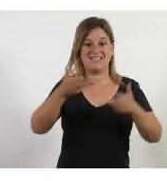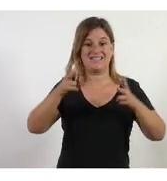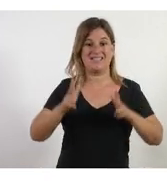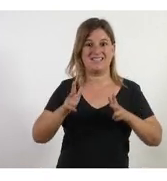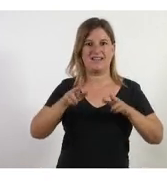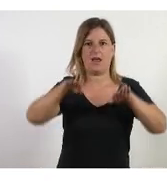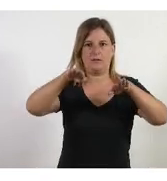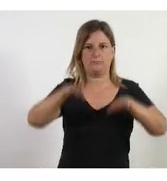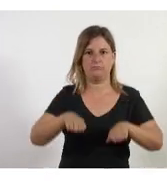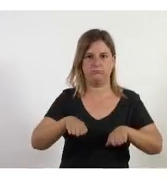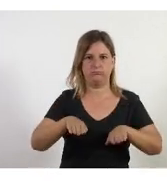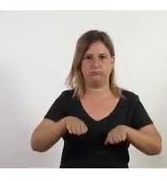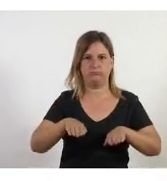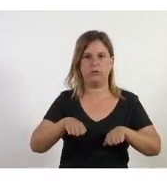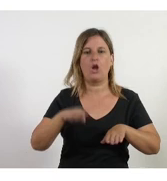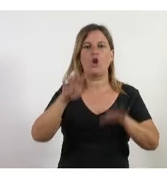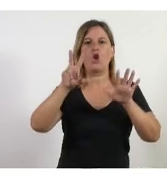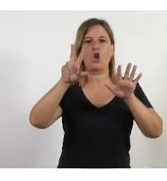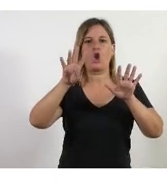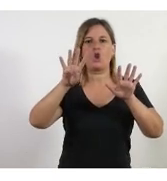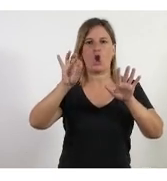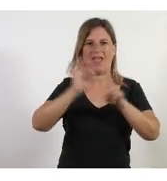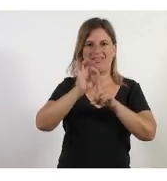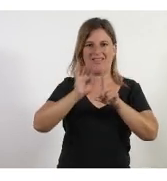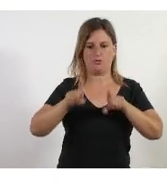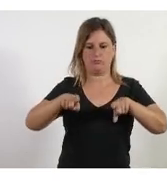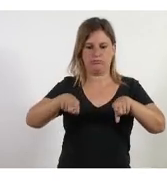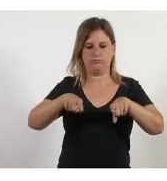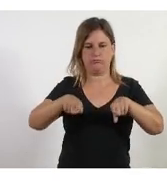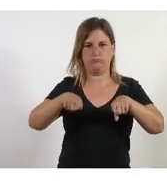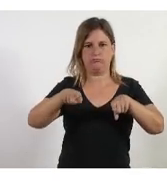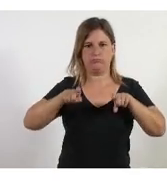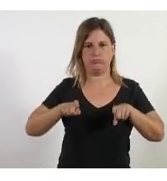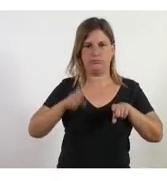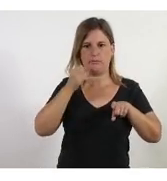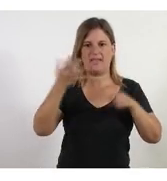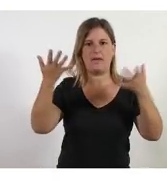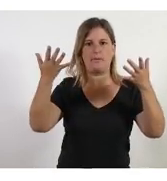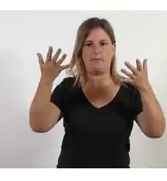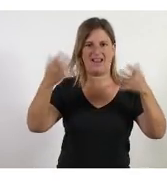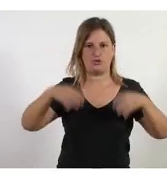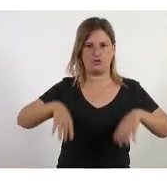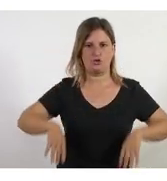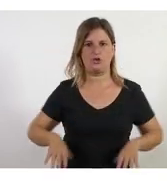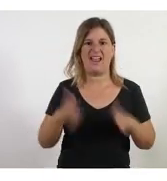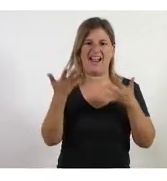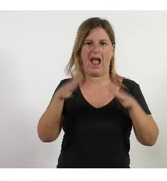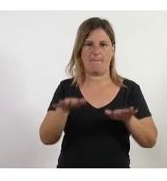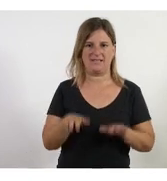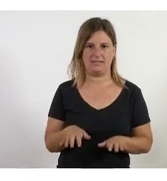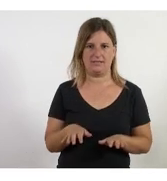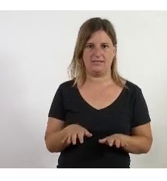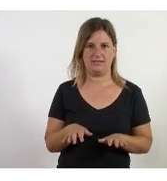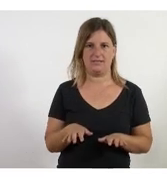90 graus, no creueu les cames ni els peus, els braços tampoc. Els braços poden estar tranquil·lament reposant sobre les cames. Si esteu